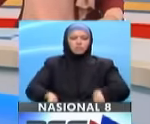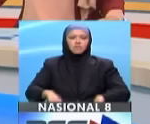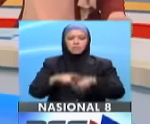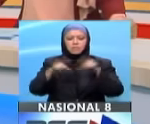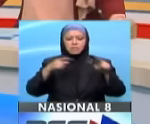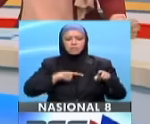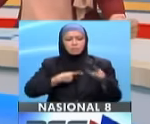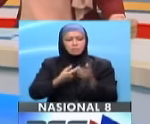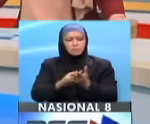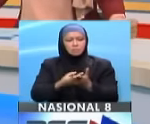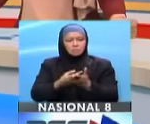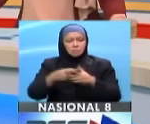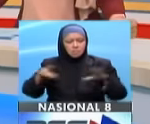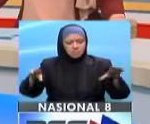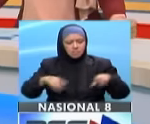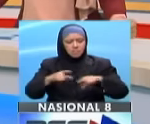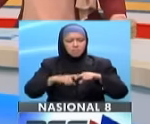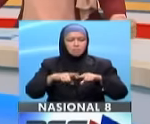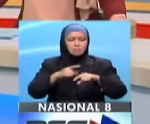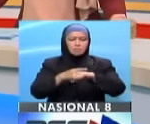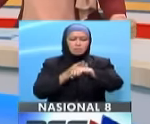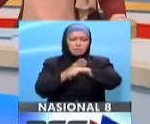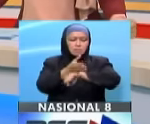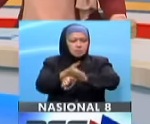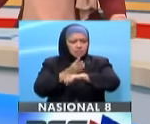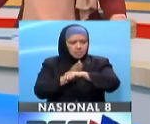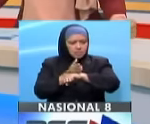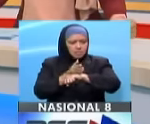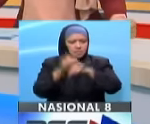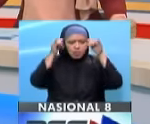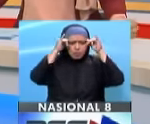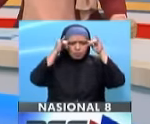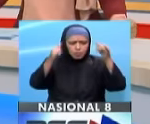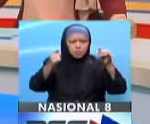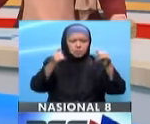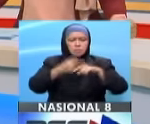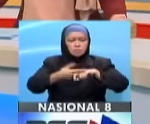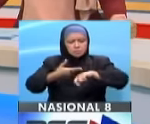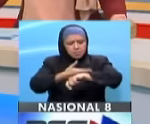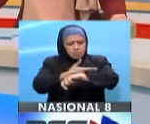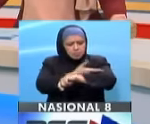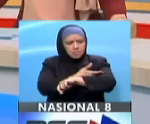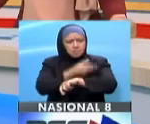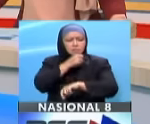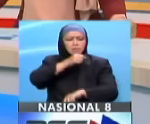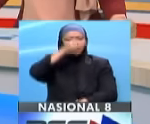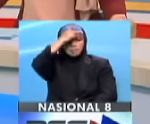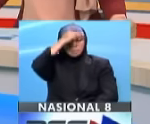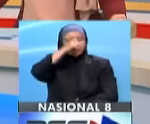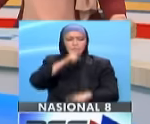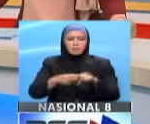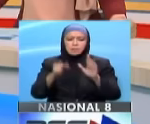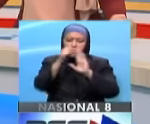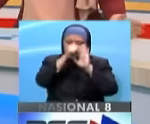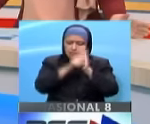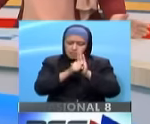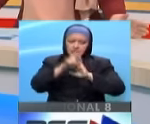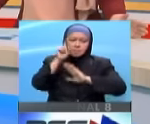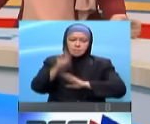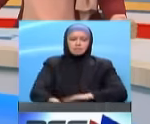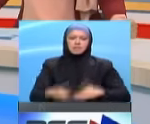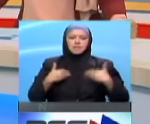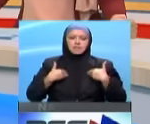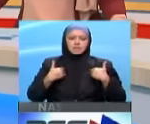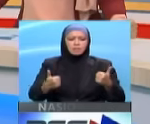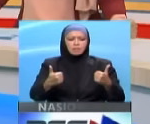atau biri-biri, sebagai syarat ibadah, semua ternakan itu harus yang sihat. Namun tinjauan wartawan Suzila Idayu Yaakob mendapati masih ada